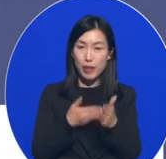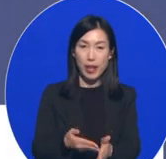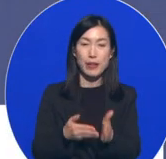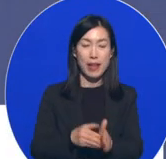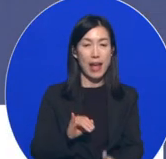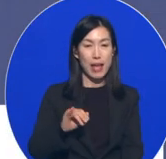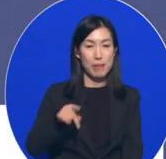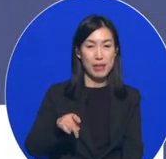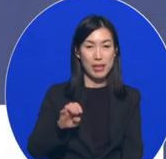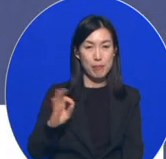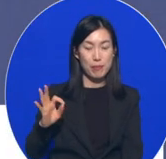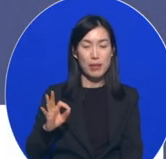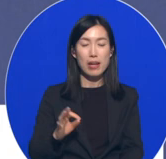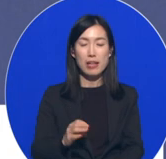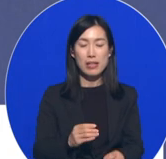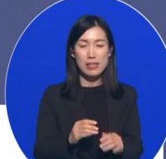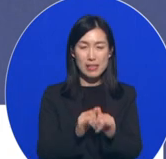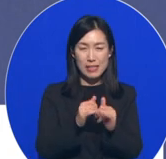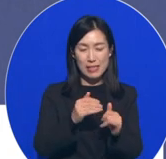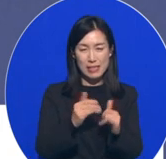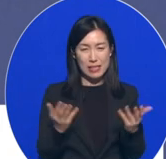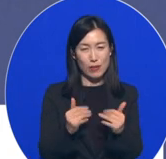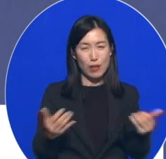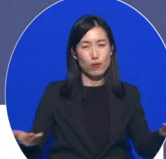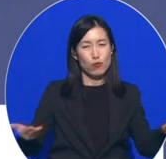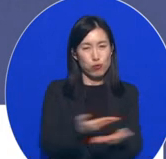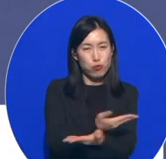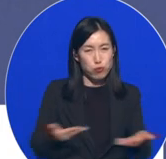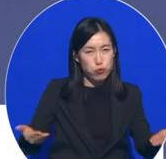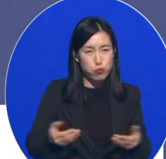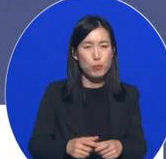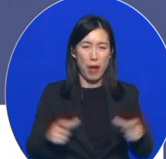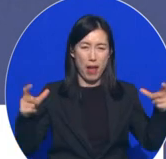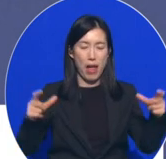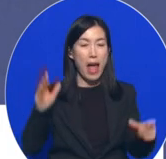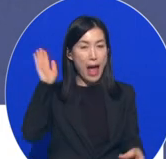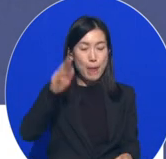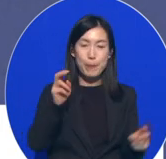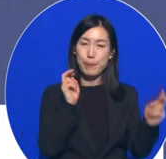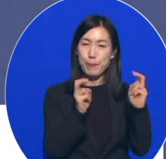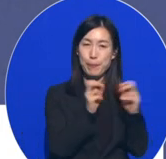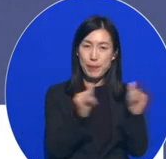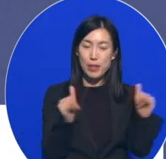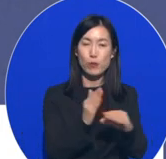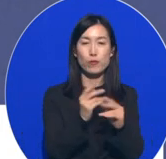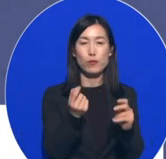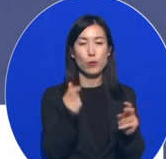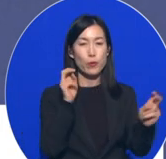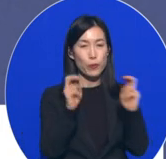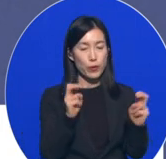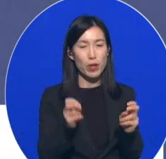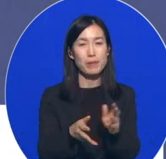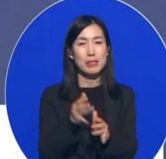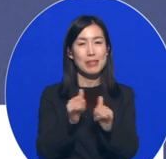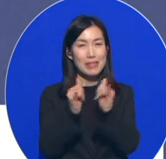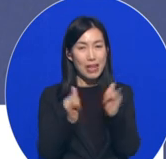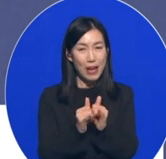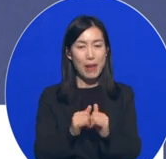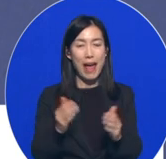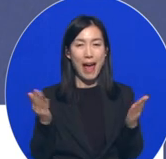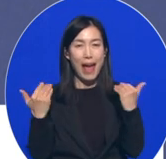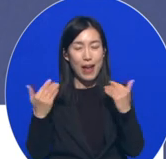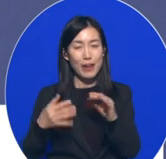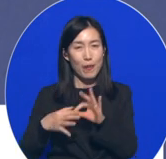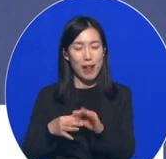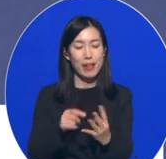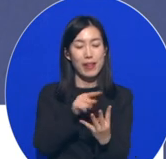했 성화를 위해 구축되는 아이프 네트워크는 기업인 중소기업 시민사회 학계 등